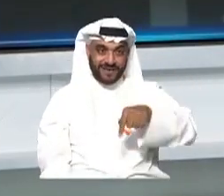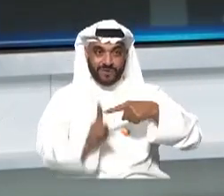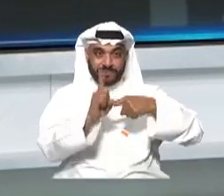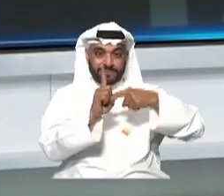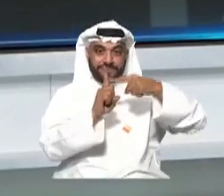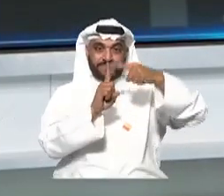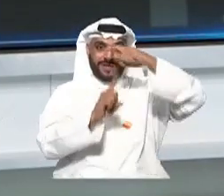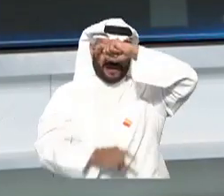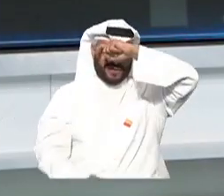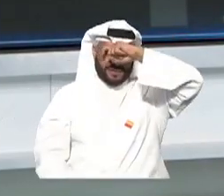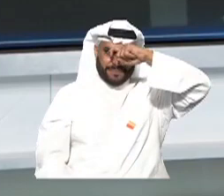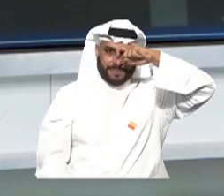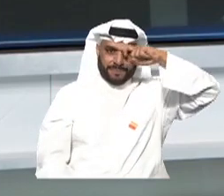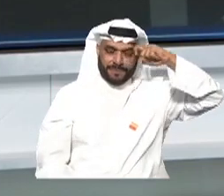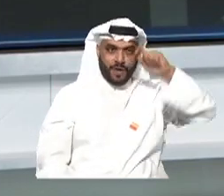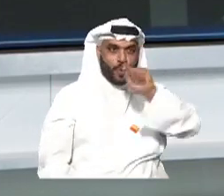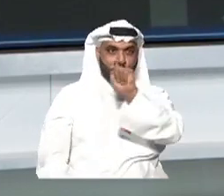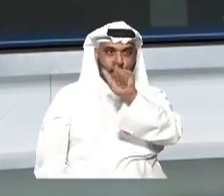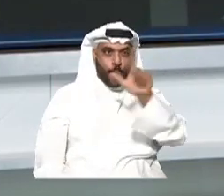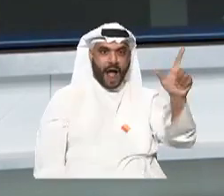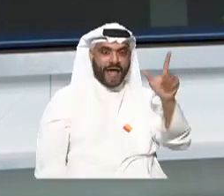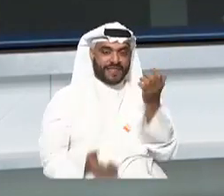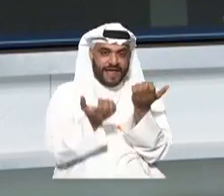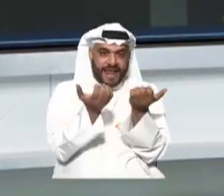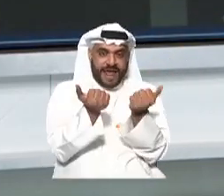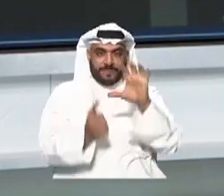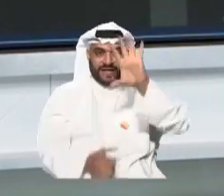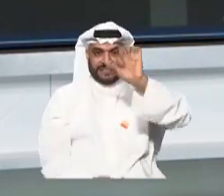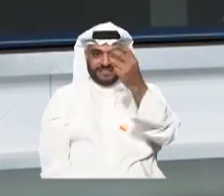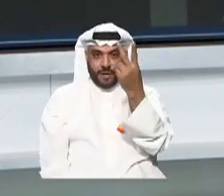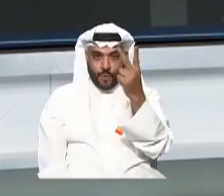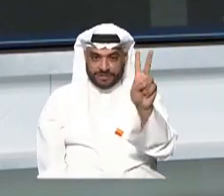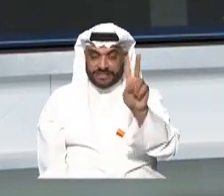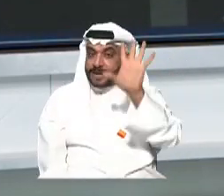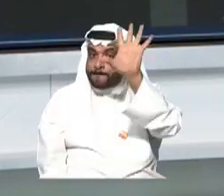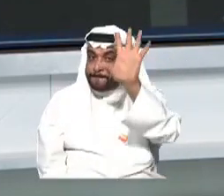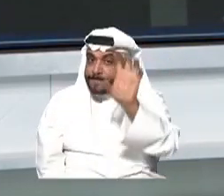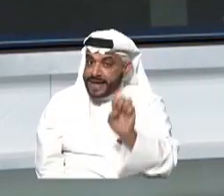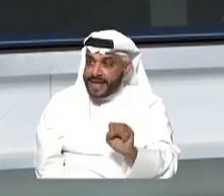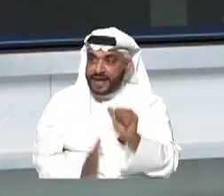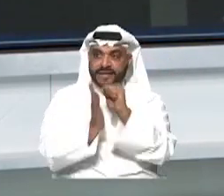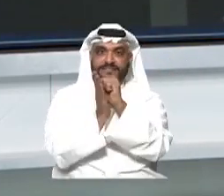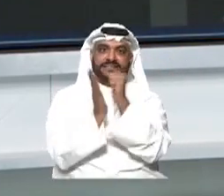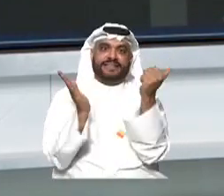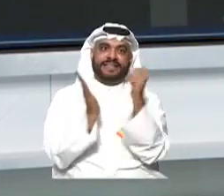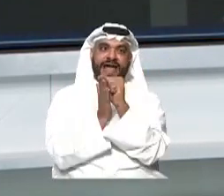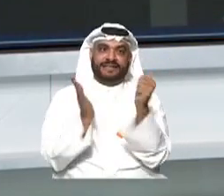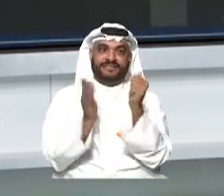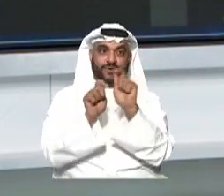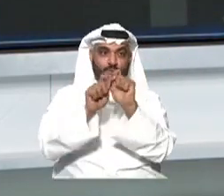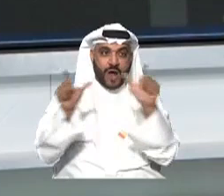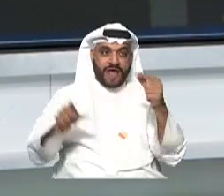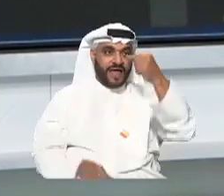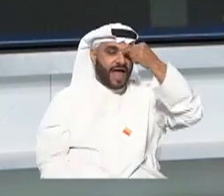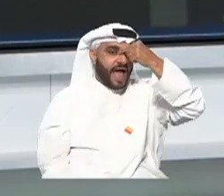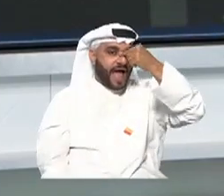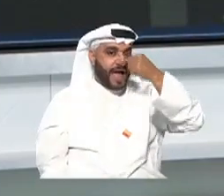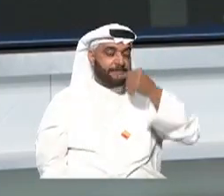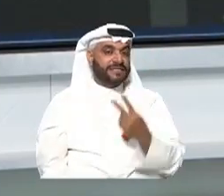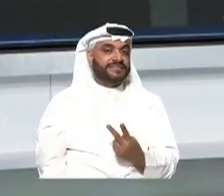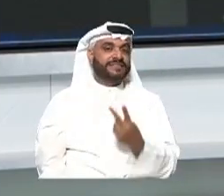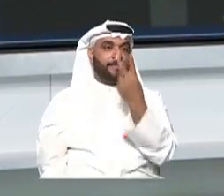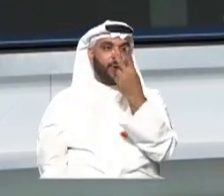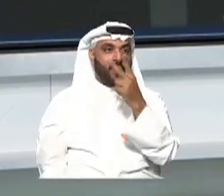كيلو متر في الساعة، تتراجع سرعة الرياح خلال المساء، العظمى 29 والصغرى 16. عبور للسحب فرص لأمطار خفيفة متفرقة، هذه السحب